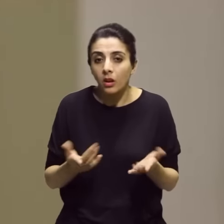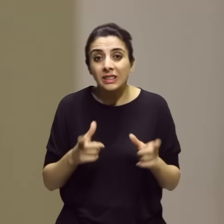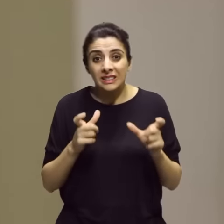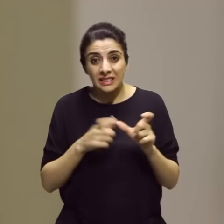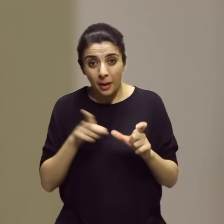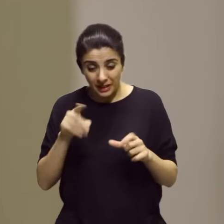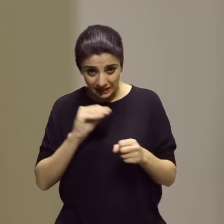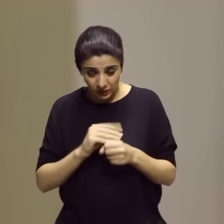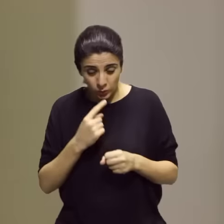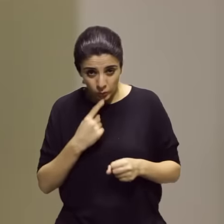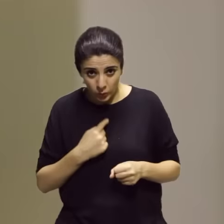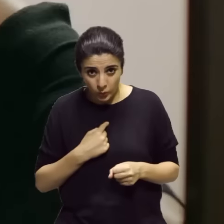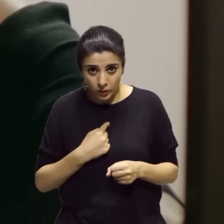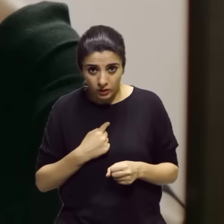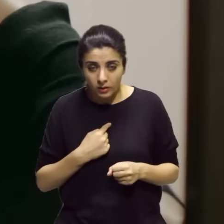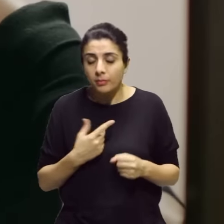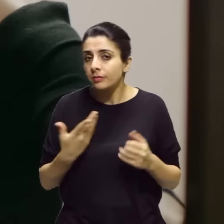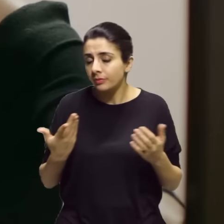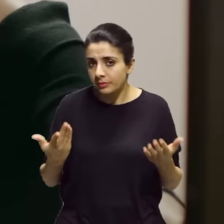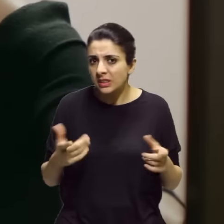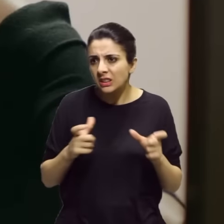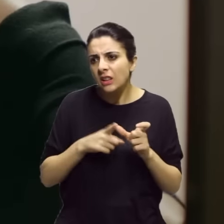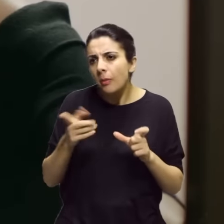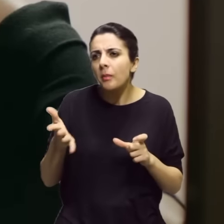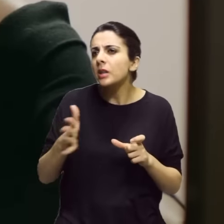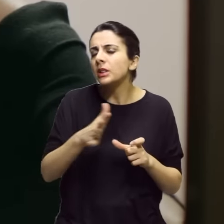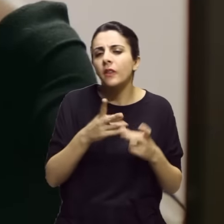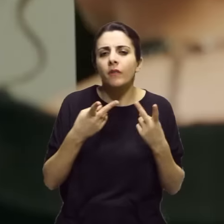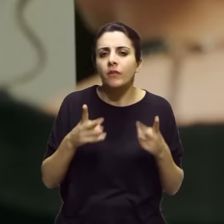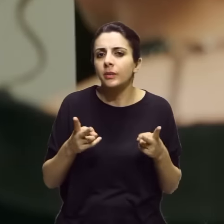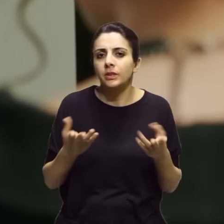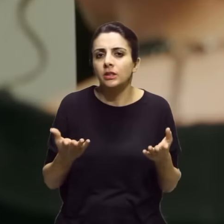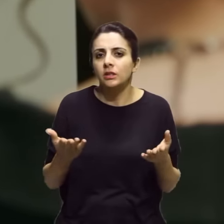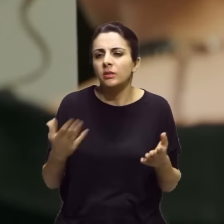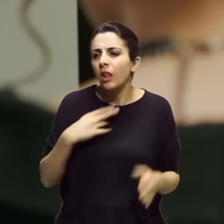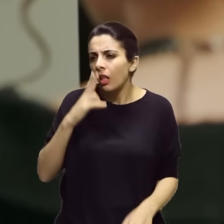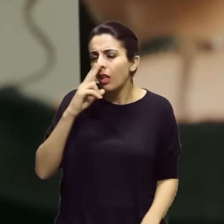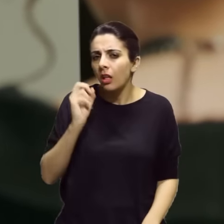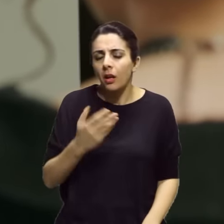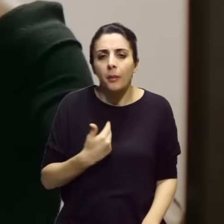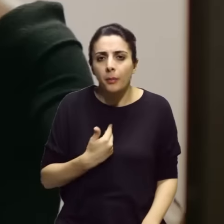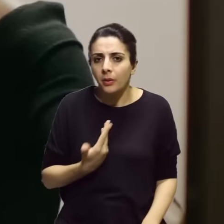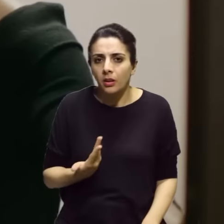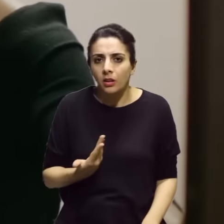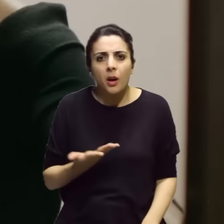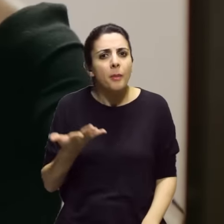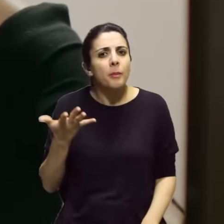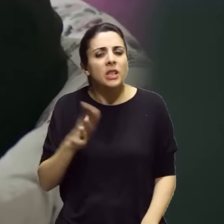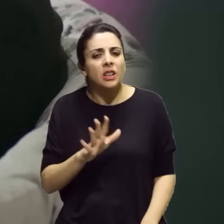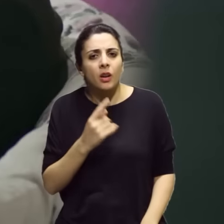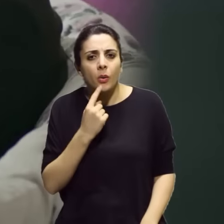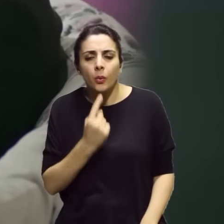Sabri ile ilgili yani. Fahriye oda kapısında. Yani Sabri ya da bir başkası benim umurumda değil. Başkası